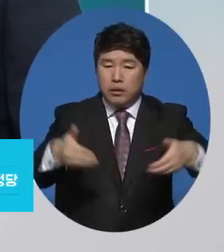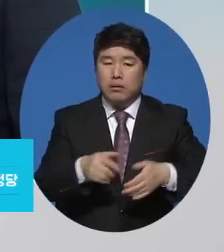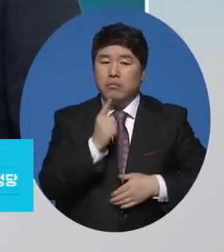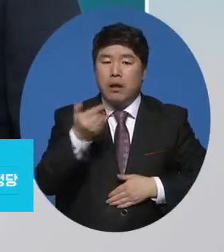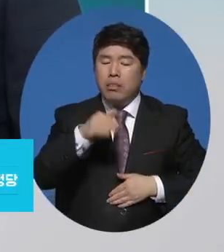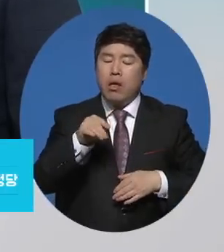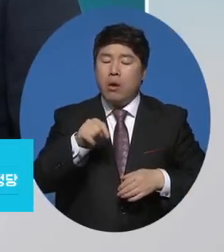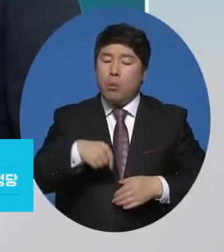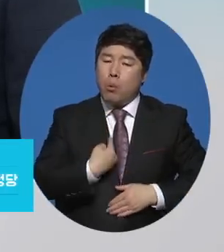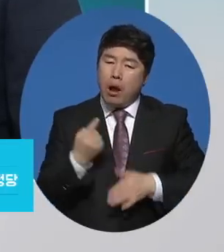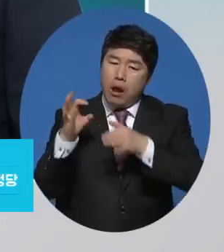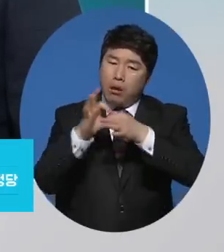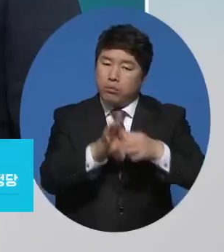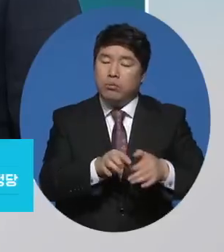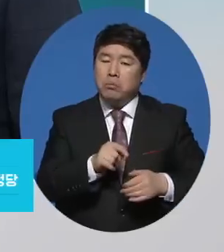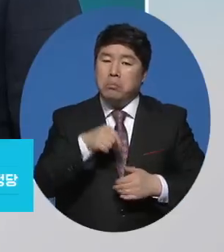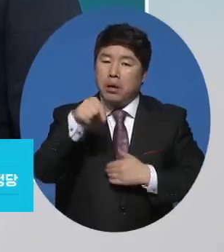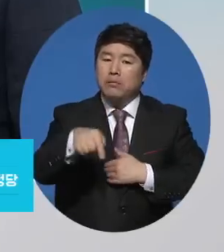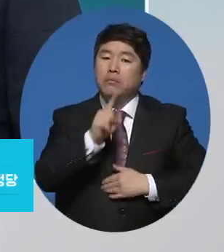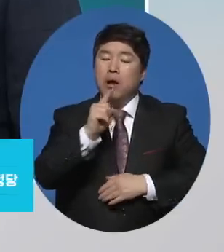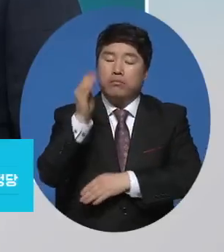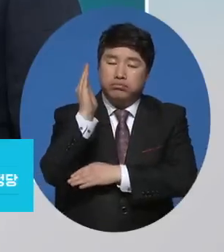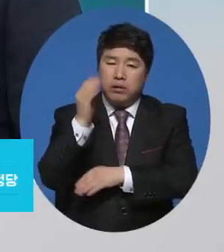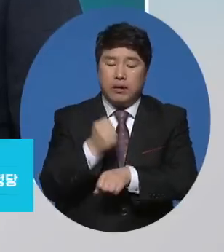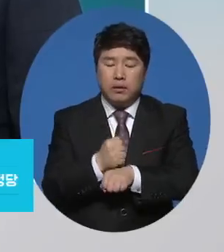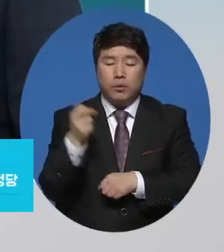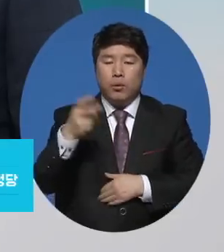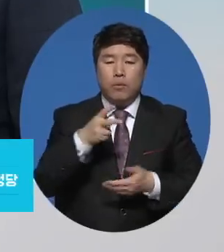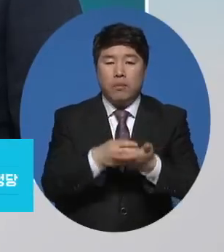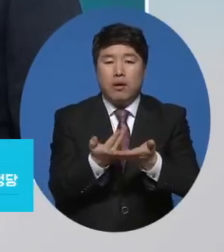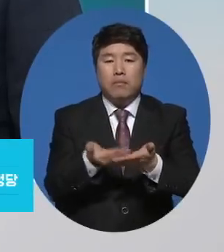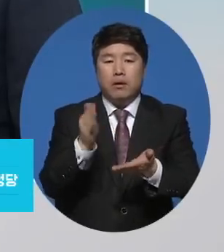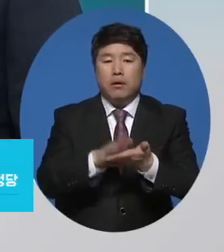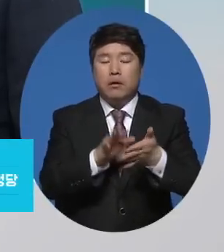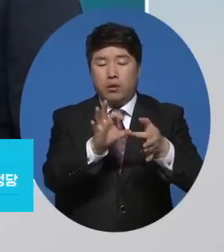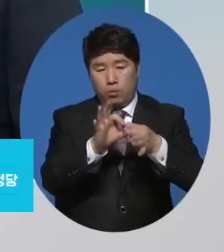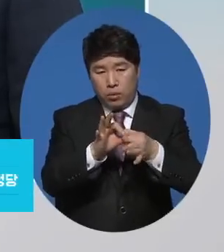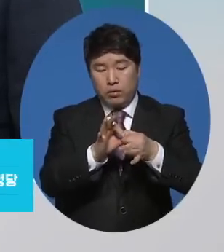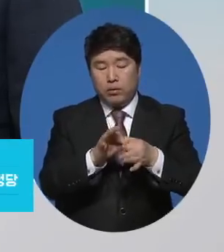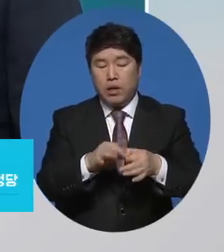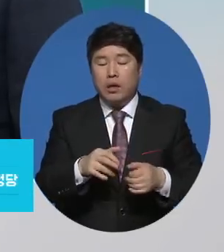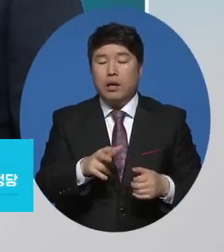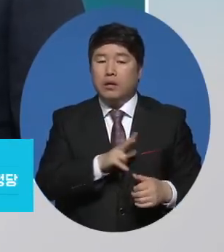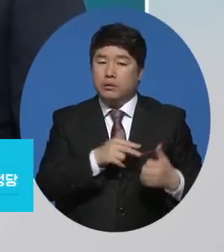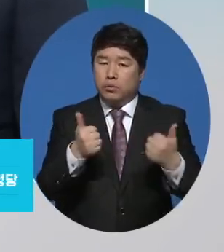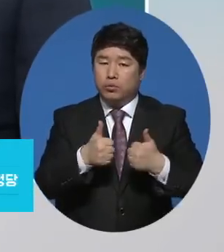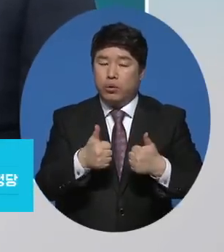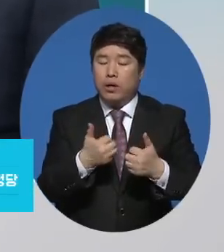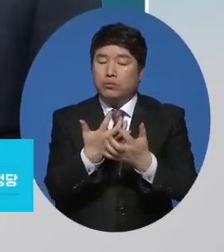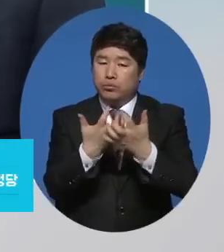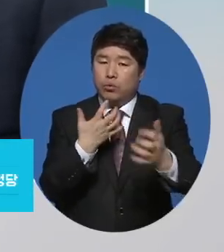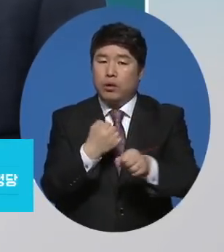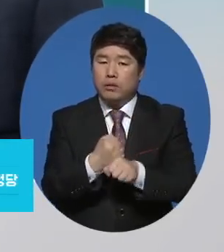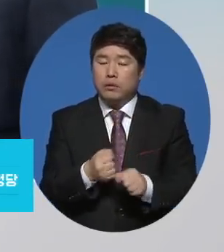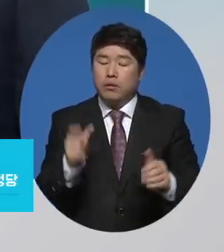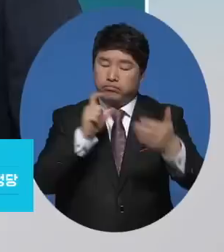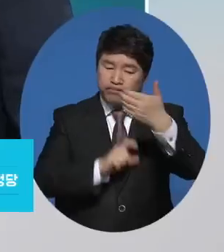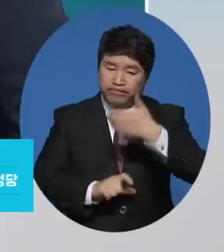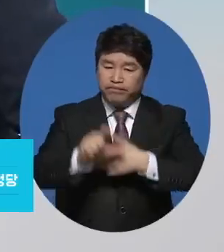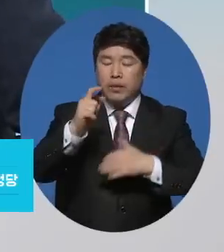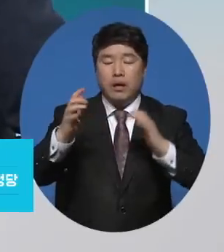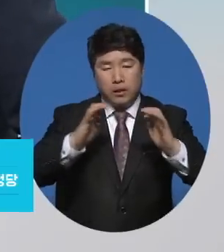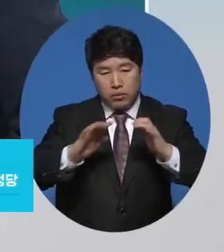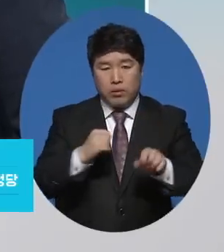계속 말씀을 하세요 그리고 개헌과 관련돼서 제가 알기로는 의총에서 밤새 토론을 해 가지고